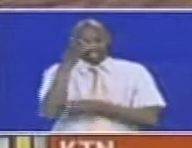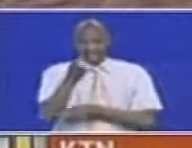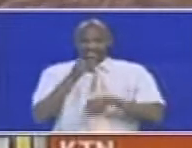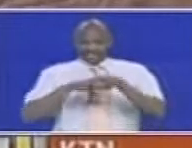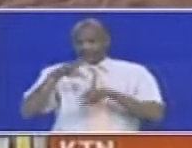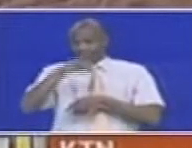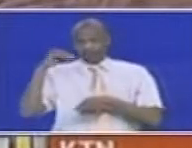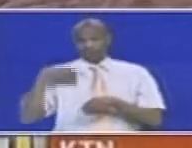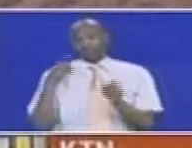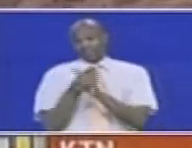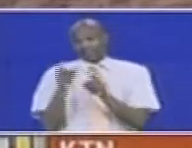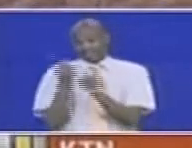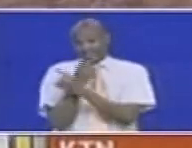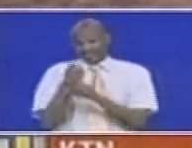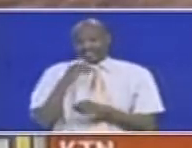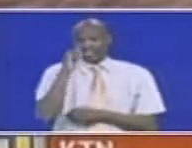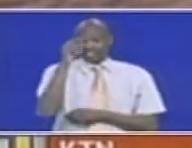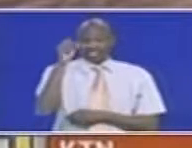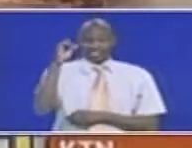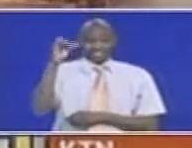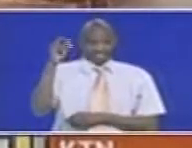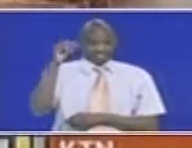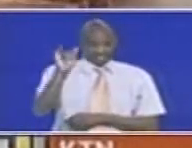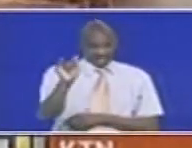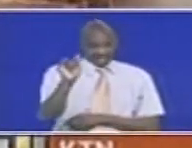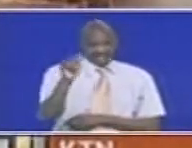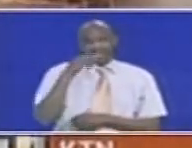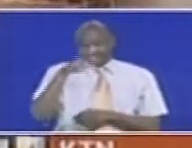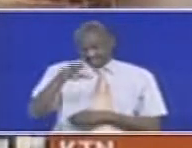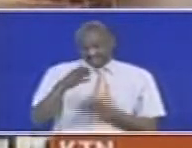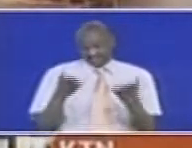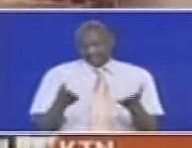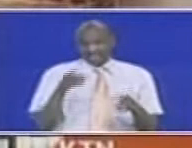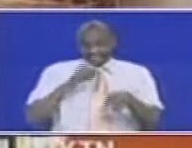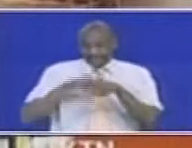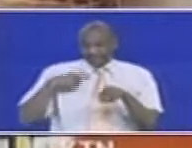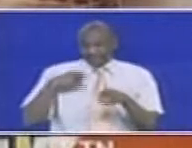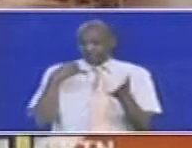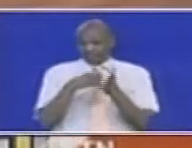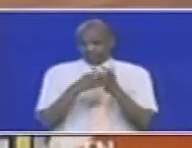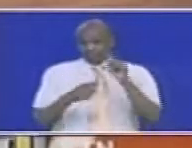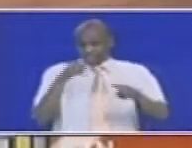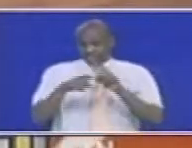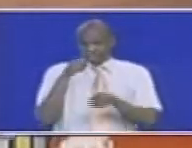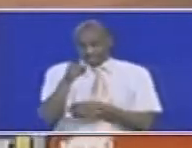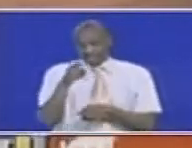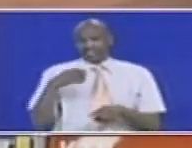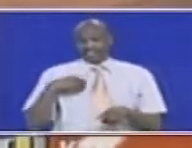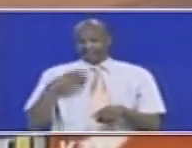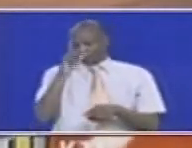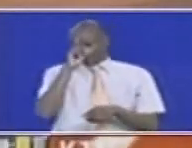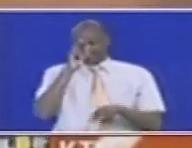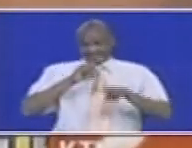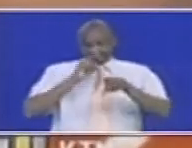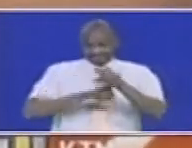kwa wamiliki wao kutoka eneo la Isinya na Kitengela. Na baada ya washukiwa waliohusika na uchinjaji wa punda hao kuhojiwa na maafisa wa polisi